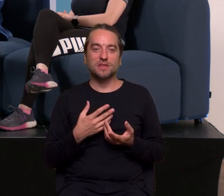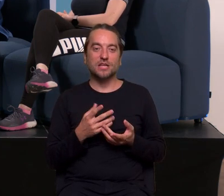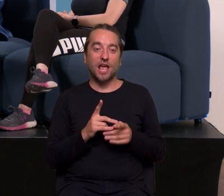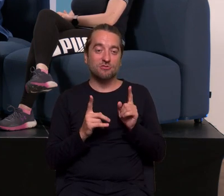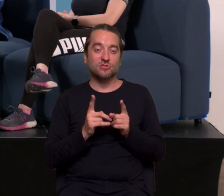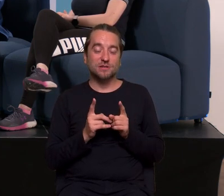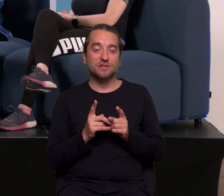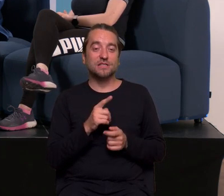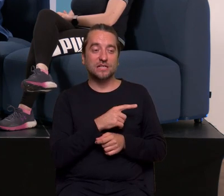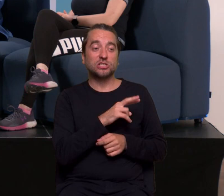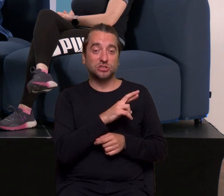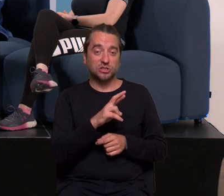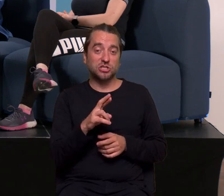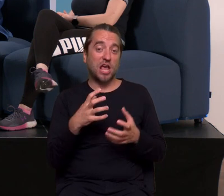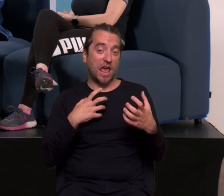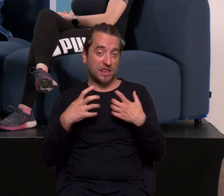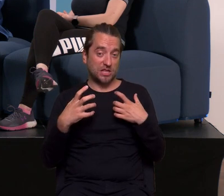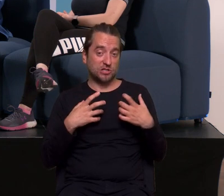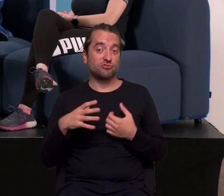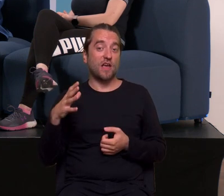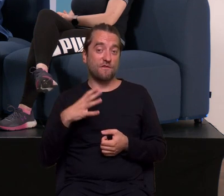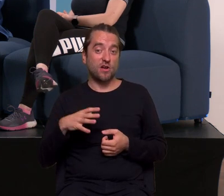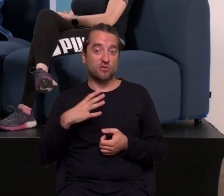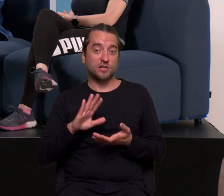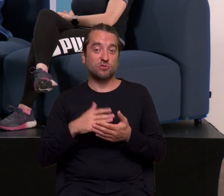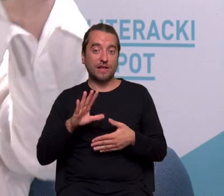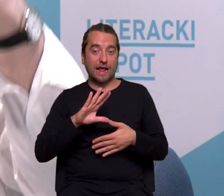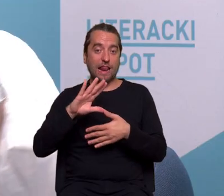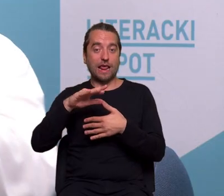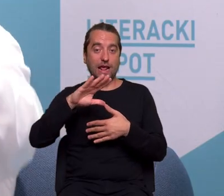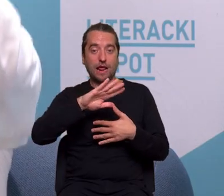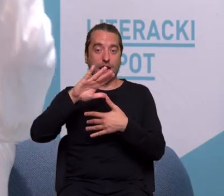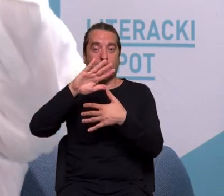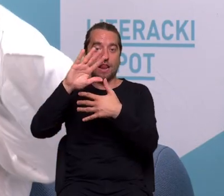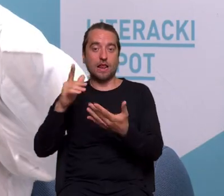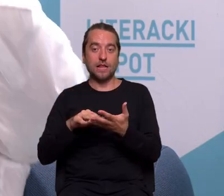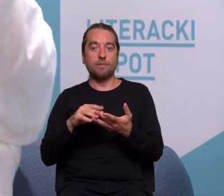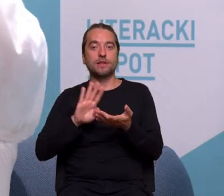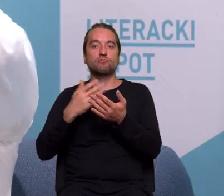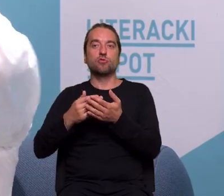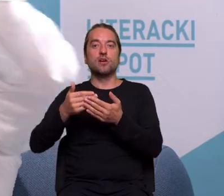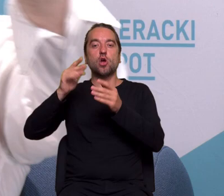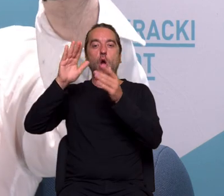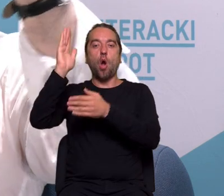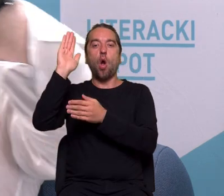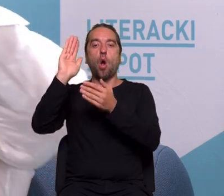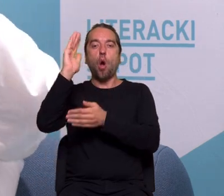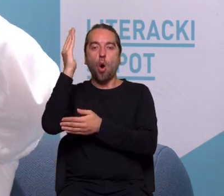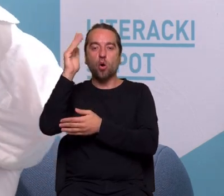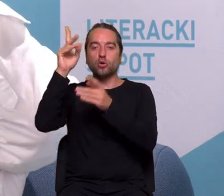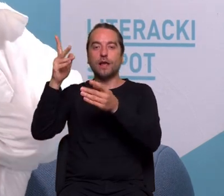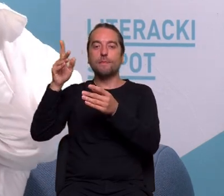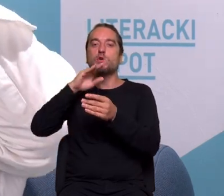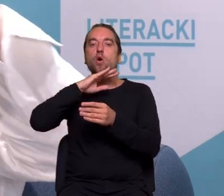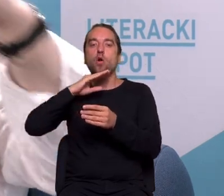artystycznie wartościowe. Te klatki schodowe na przykład z witrażami, ze sztukateriami,